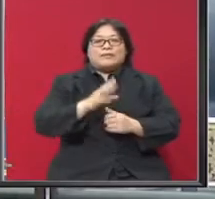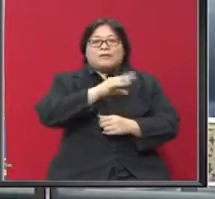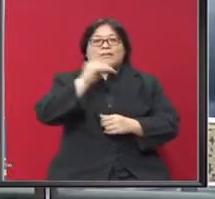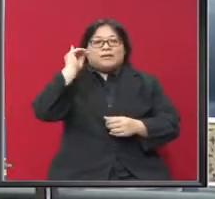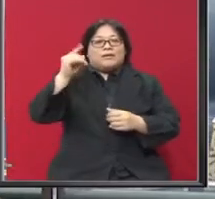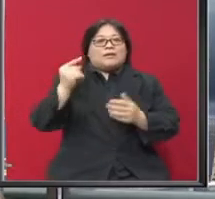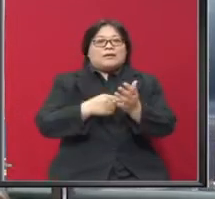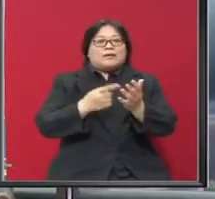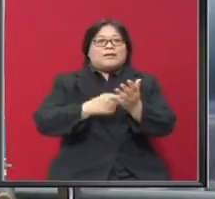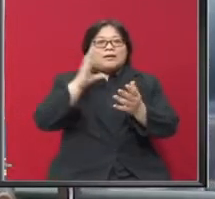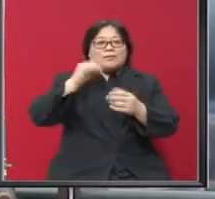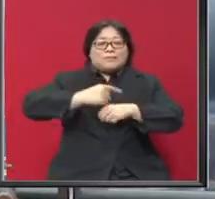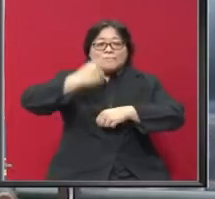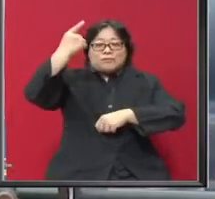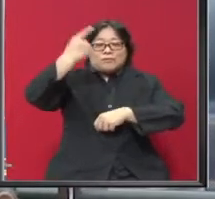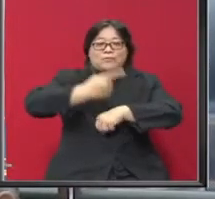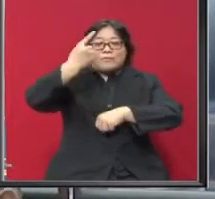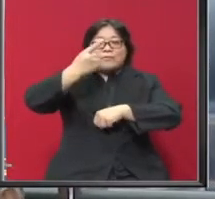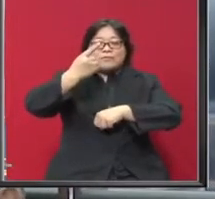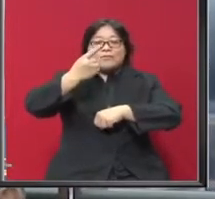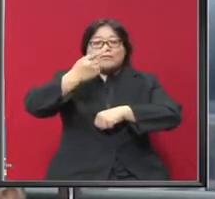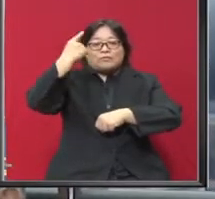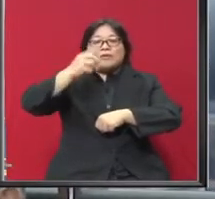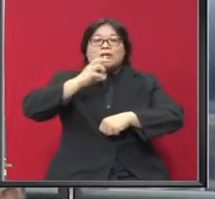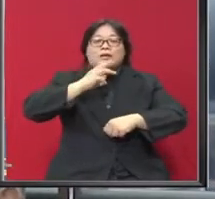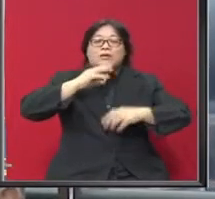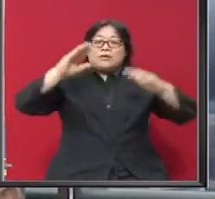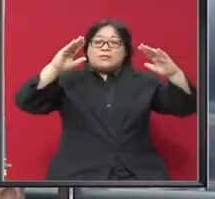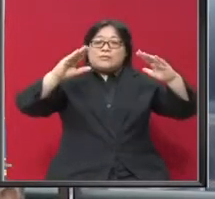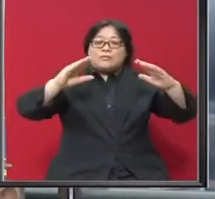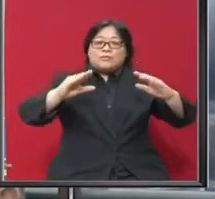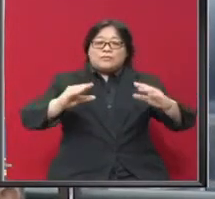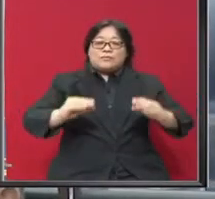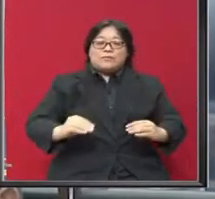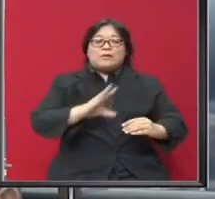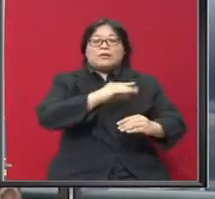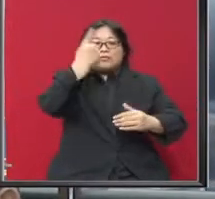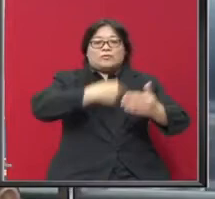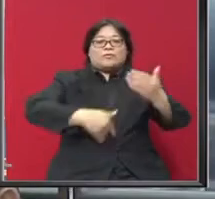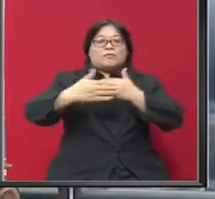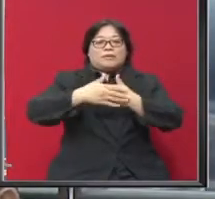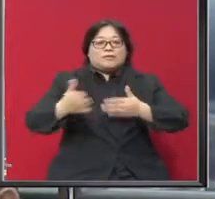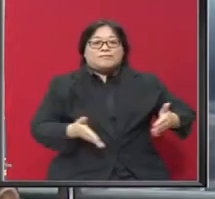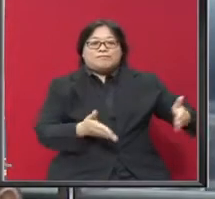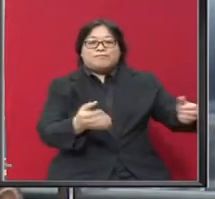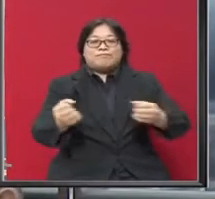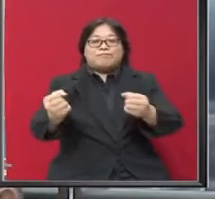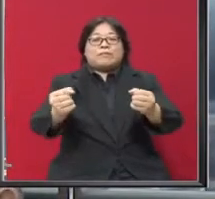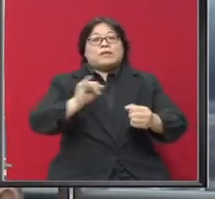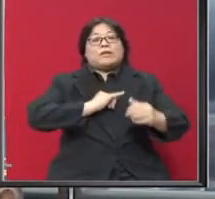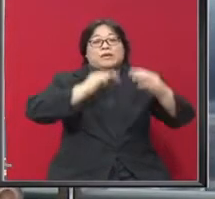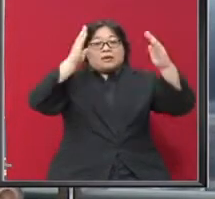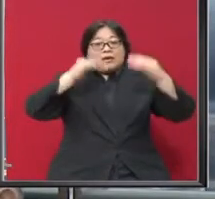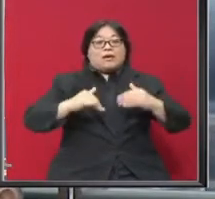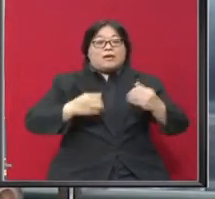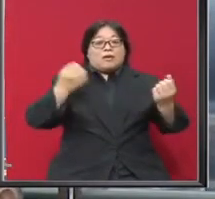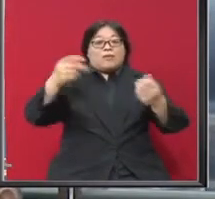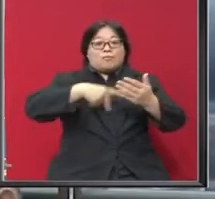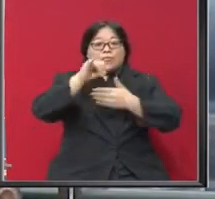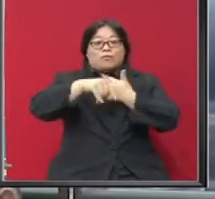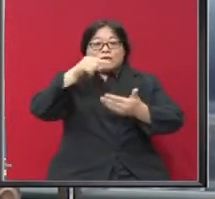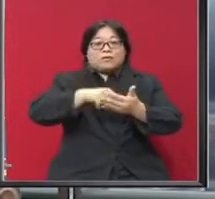akan memakan Mas sehingga sehari untuk air surut dan laluan boleh dilalui semula Saya harap project ini dapat